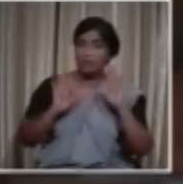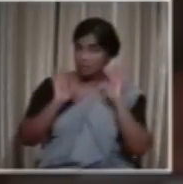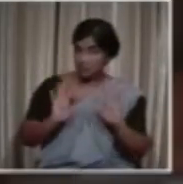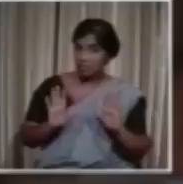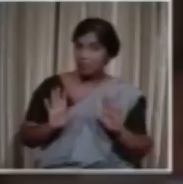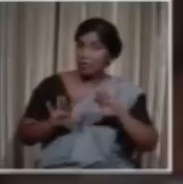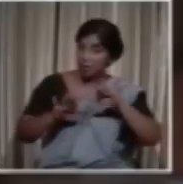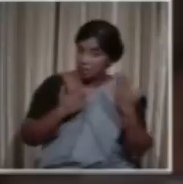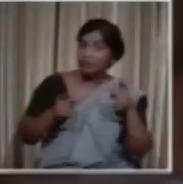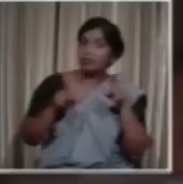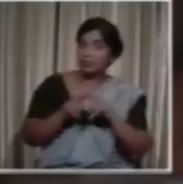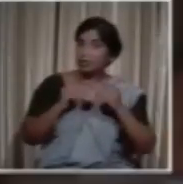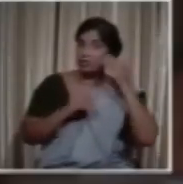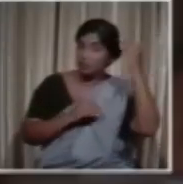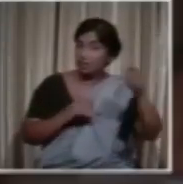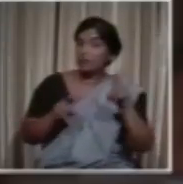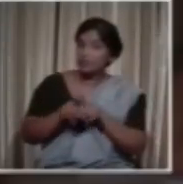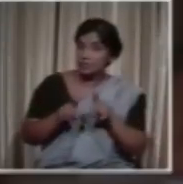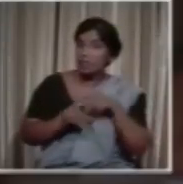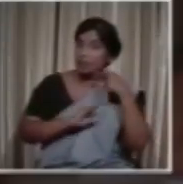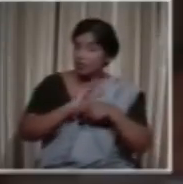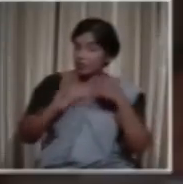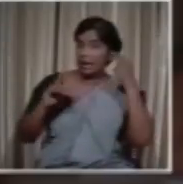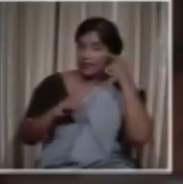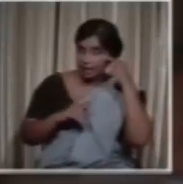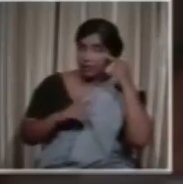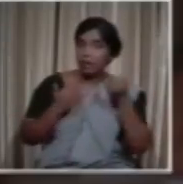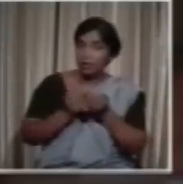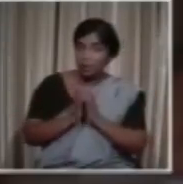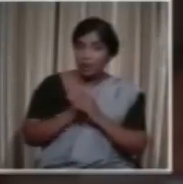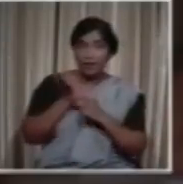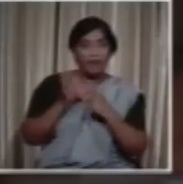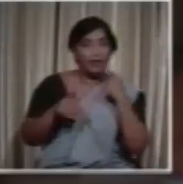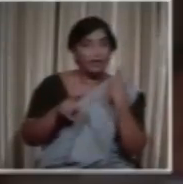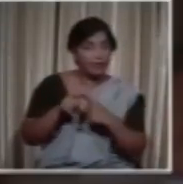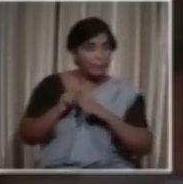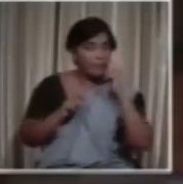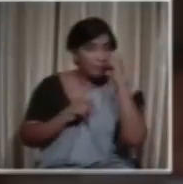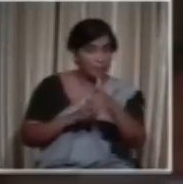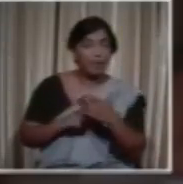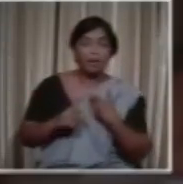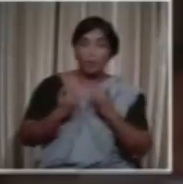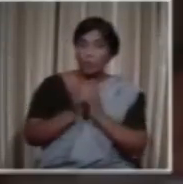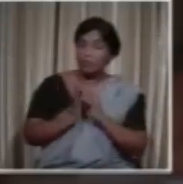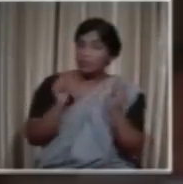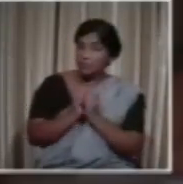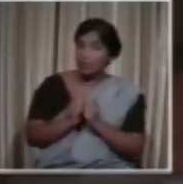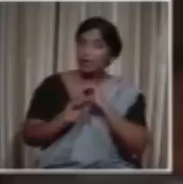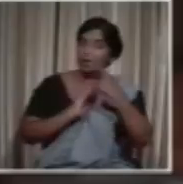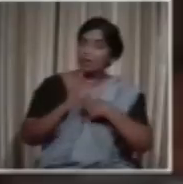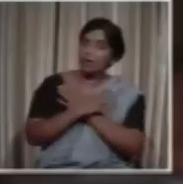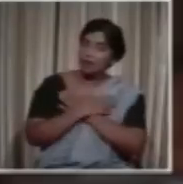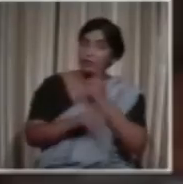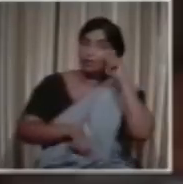කවුරු හරි අනාගතයේ දවසක මේ රට ගැන හිතලා තමන්ගේ ටැක්ස් ගෙවපු තමන් වෙනුවෙන් වැඩ කරපු රටට ආදරය කරන